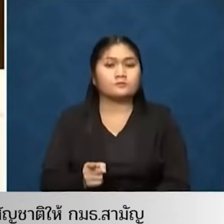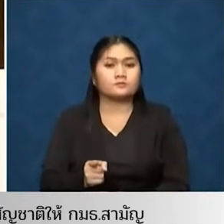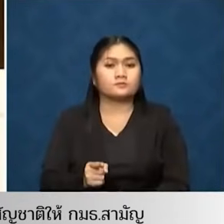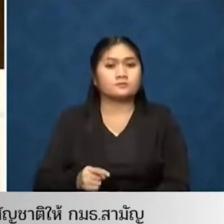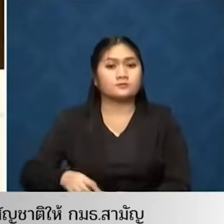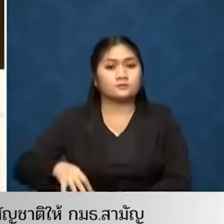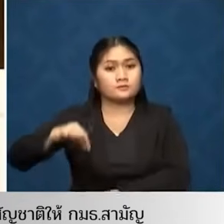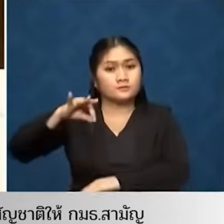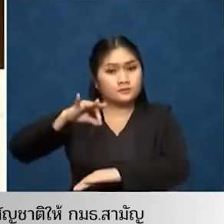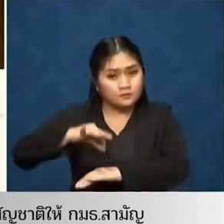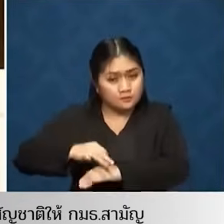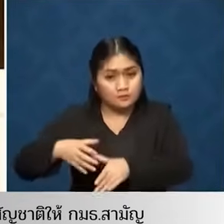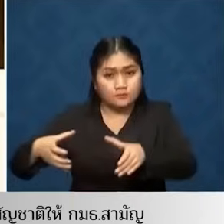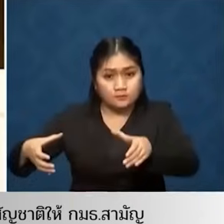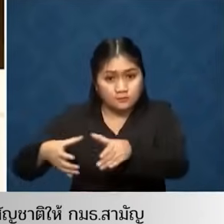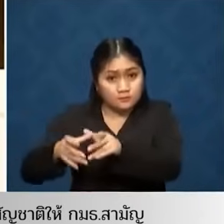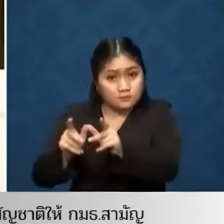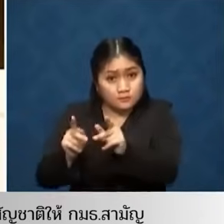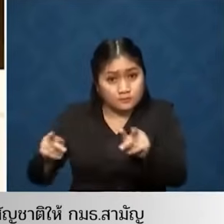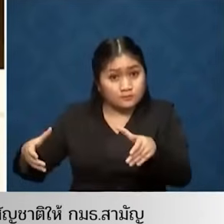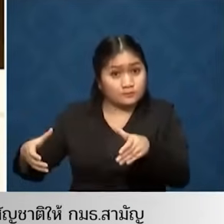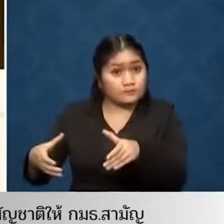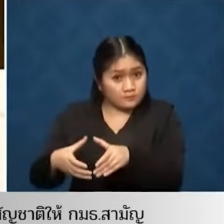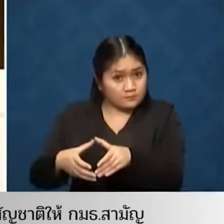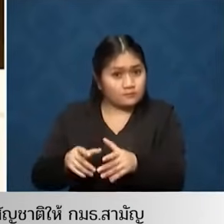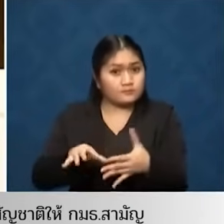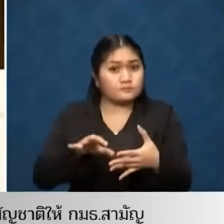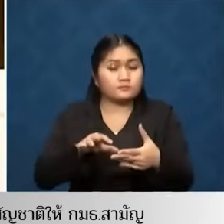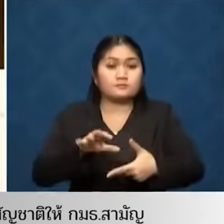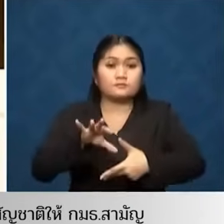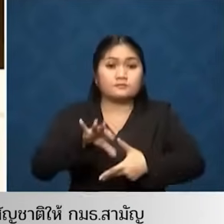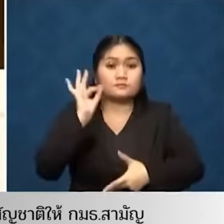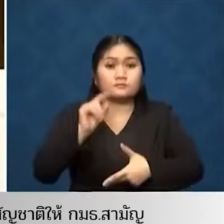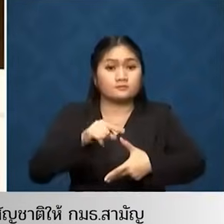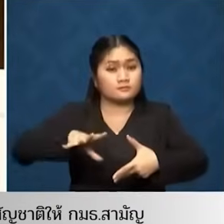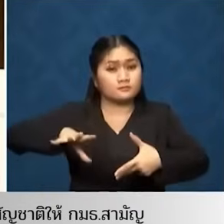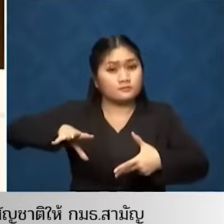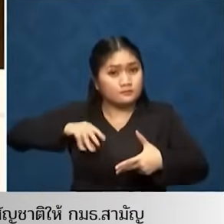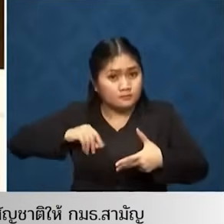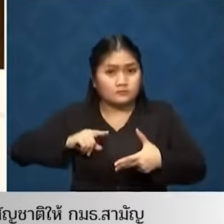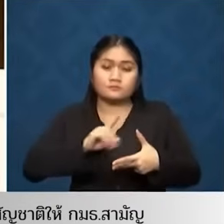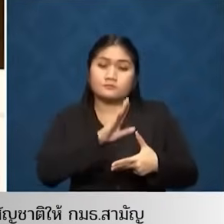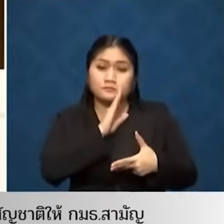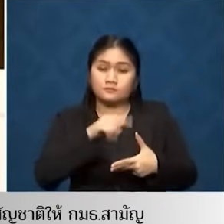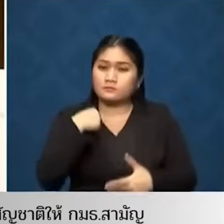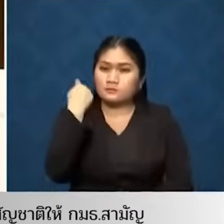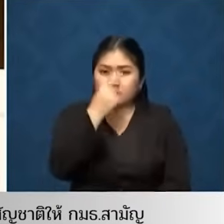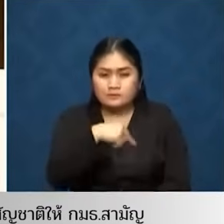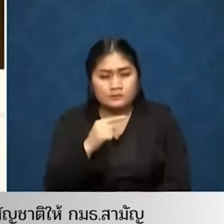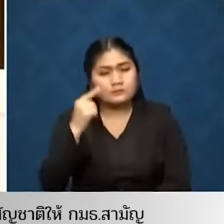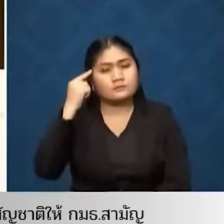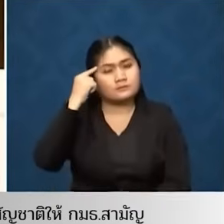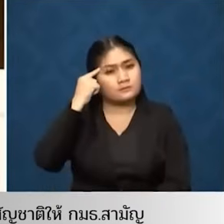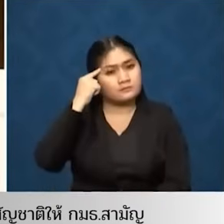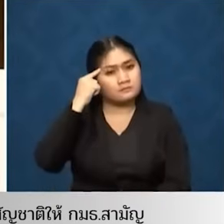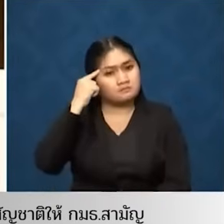กรรมธิการวิสามัญกรุณากดปุ่มเห็นด้วยถ้าท่านผู้ใ